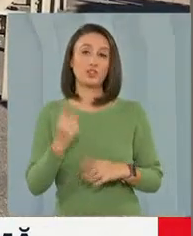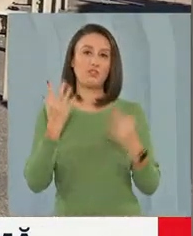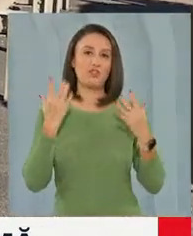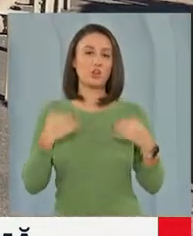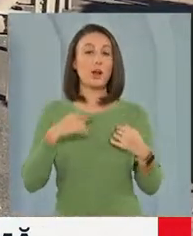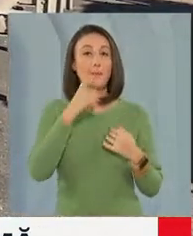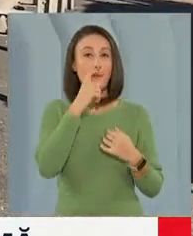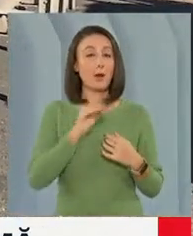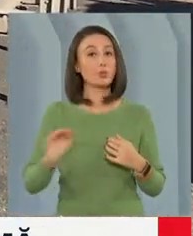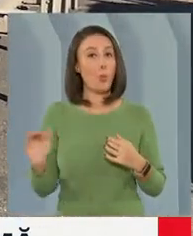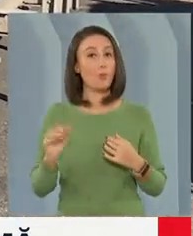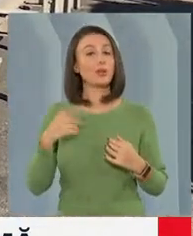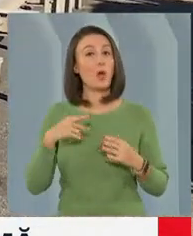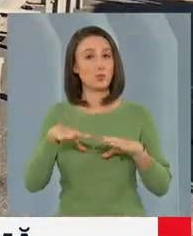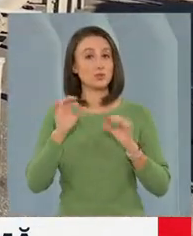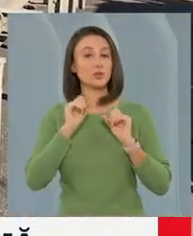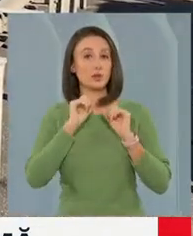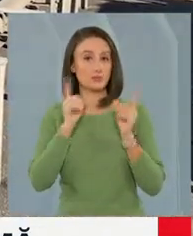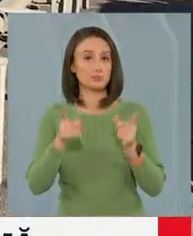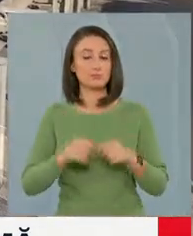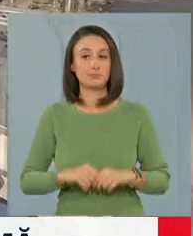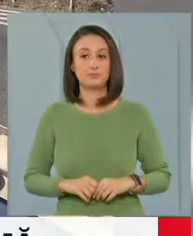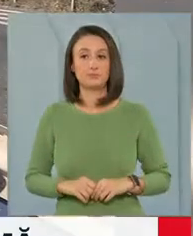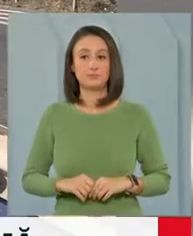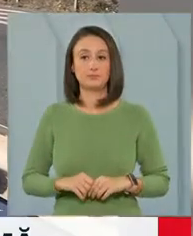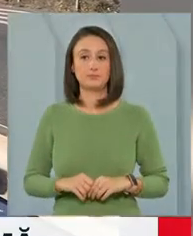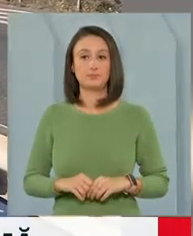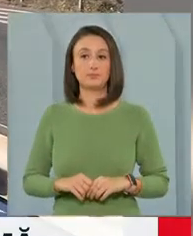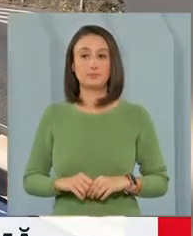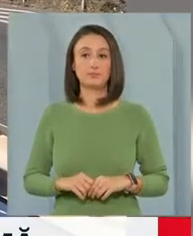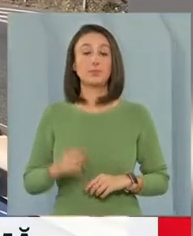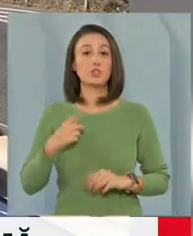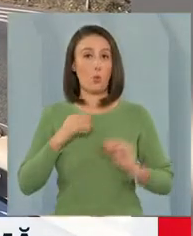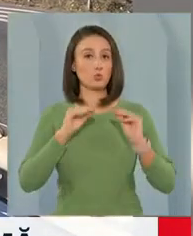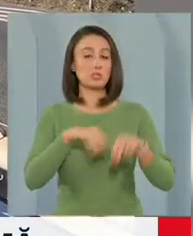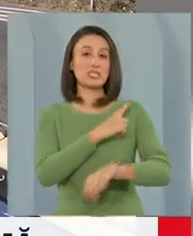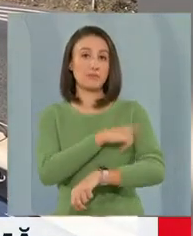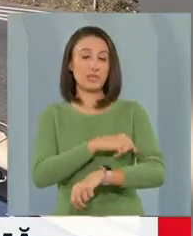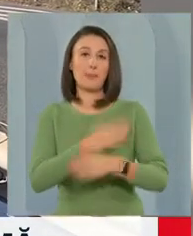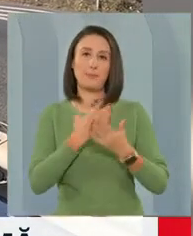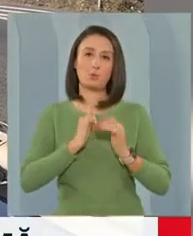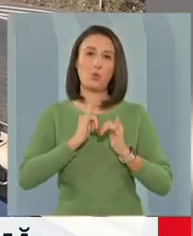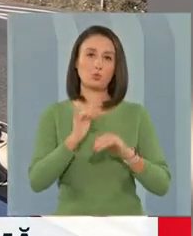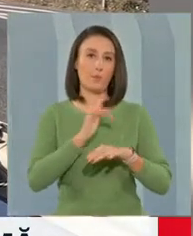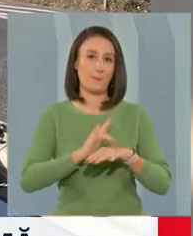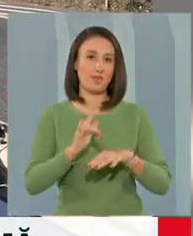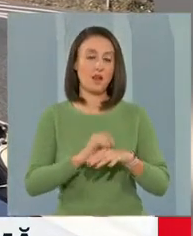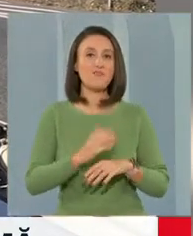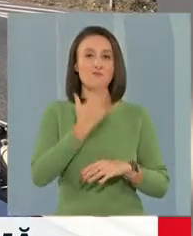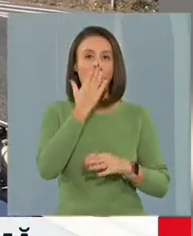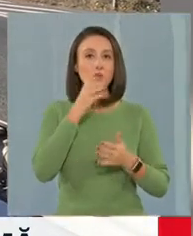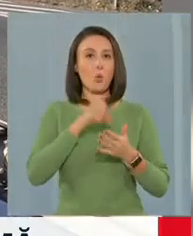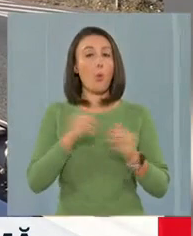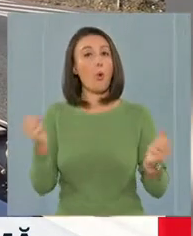fericire bărbatul și minorul Au fost găsiți de echipajele de pe ambulanță conștienți și transportați la spital pentru îngrijiri medicale la locul